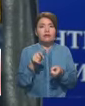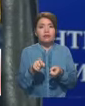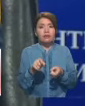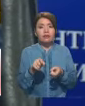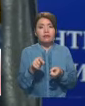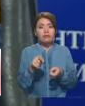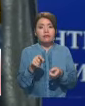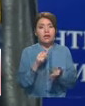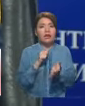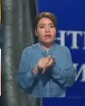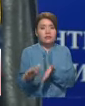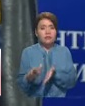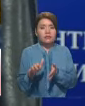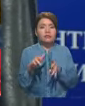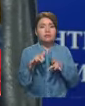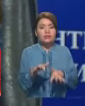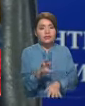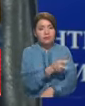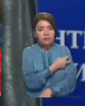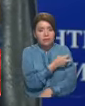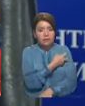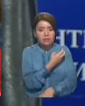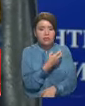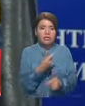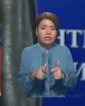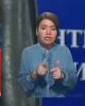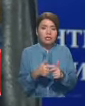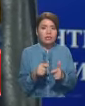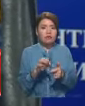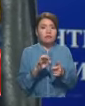этим отказом, бездействием врача, или эта смерть